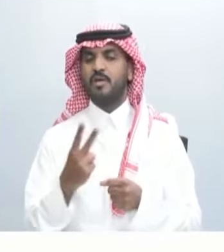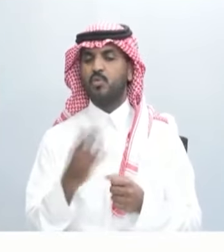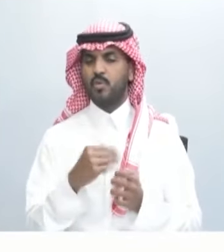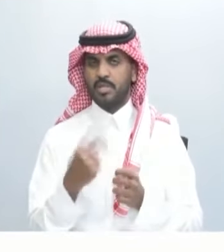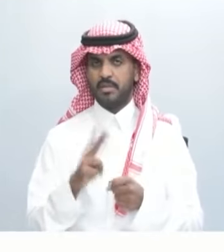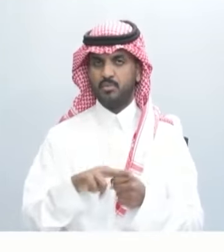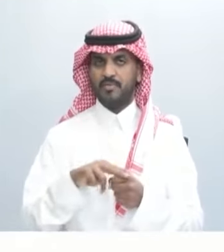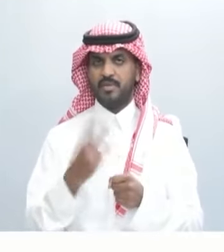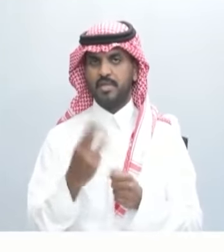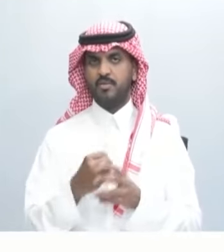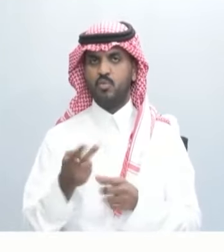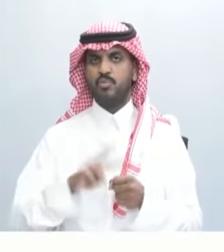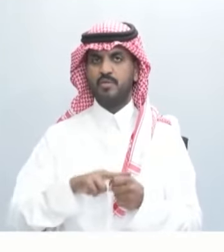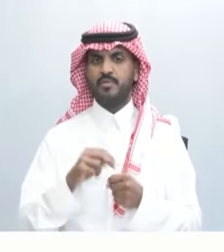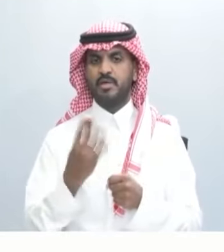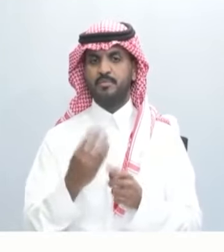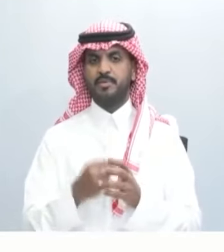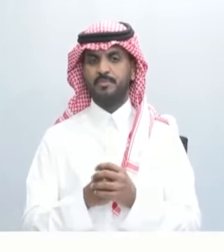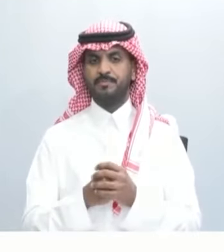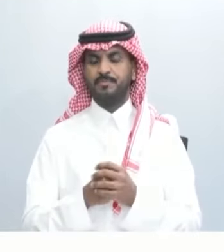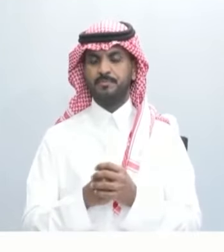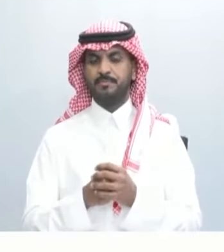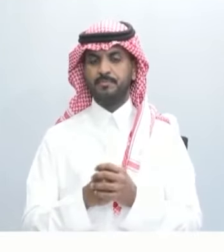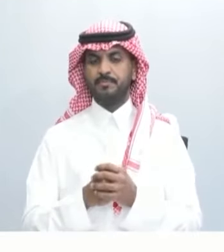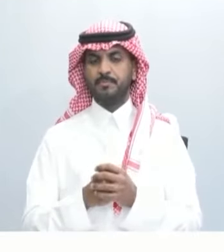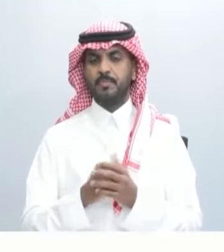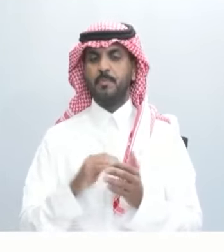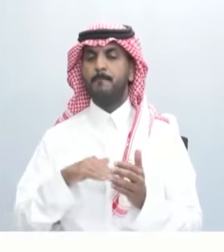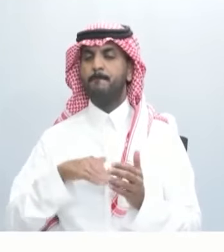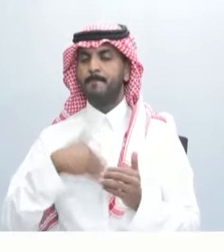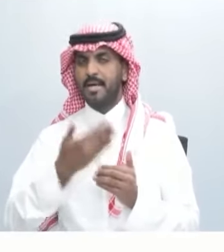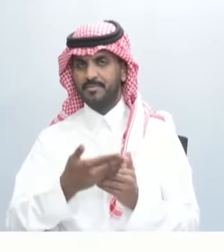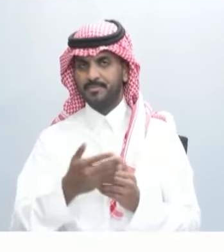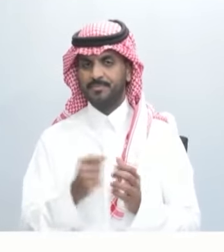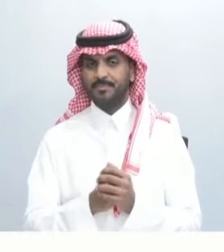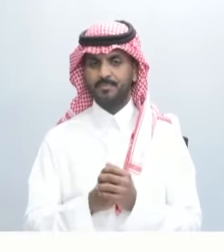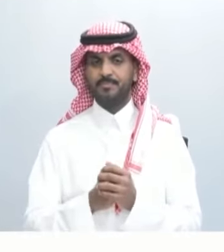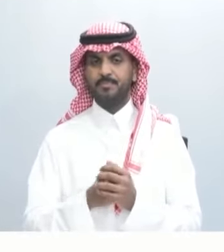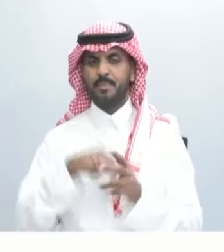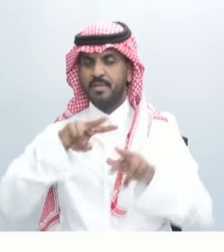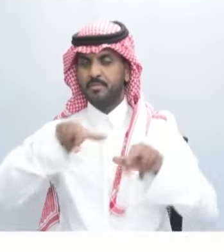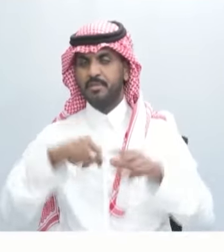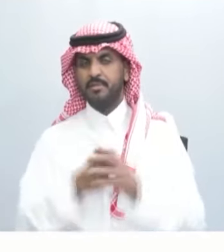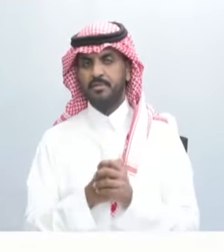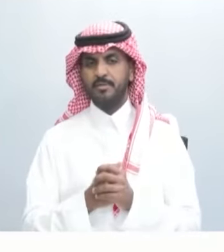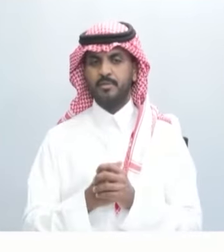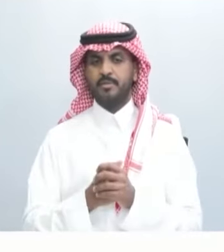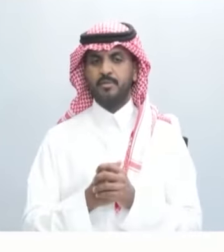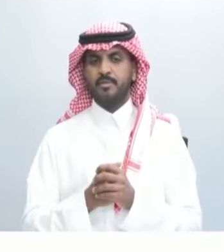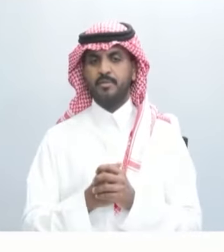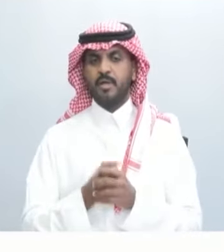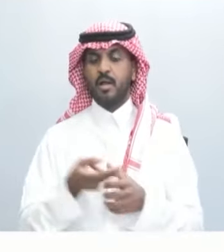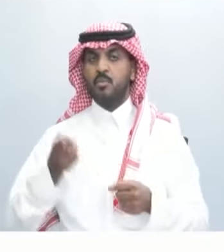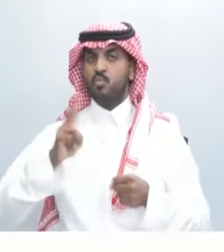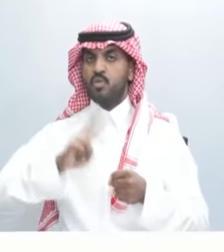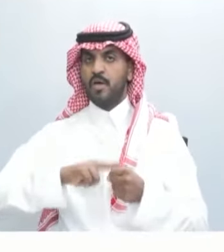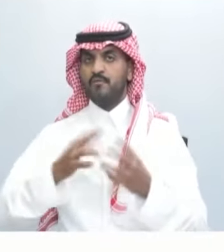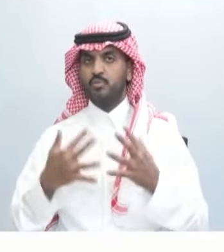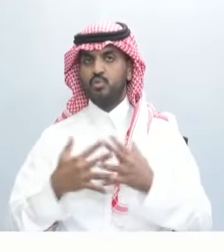ومضاعفات ثلاثه ومضاعفات اربعه بعد ذلك ابنائي وبناتي ماذا نبحث نبحث عن المضاعف